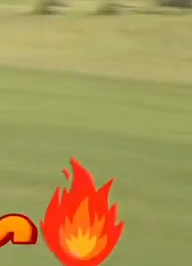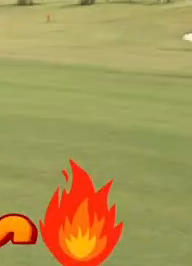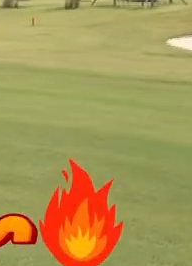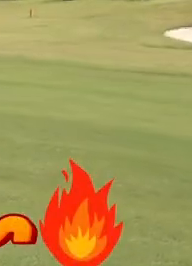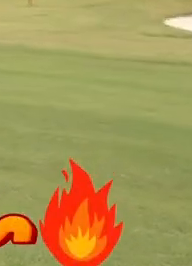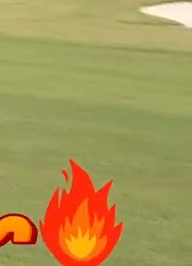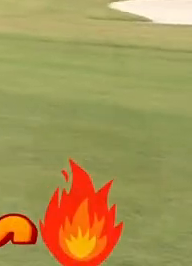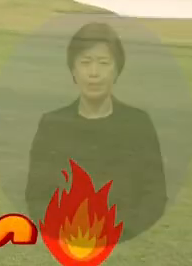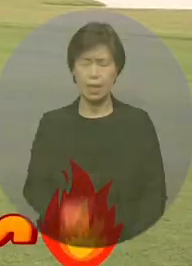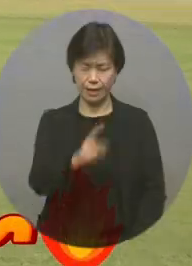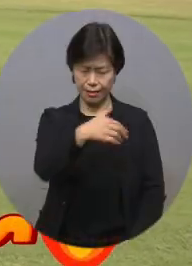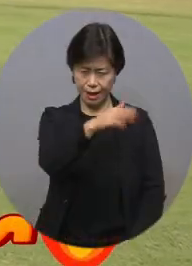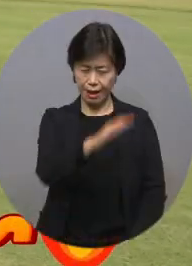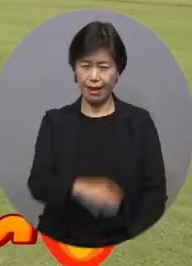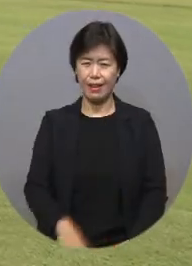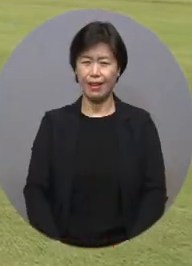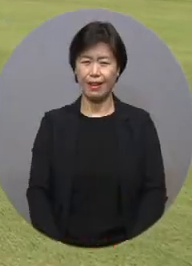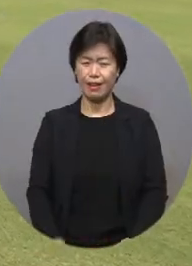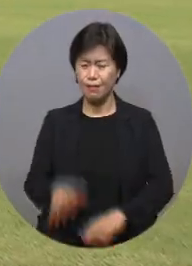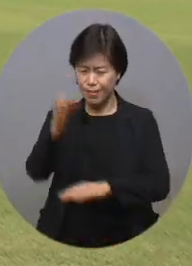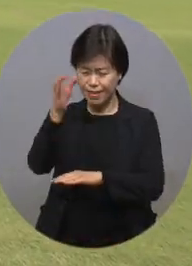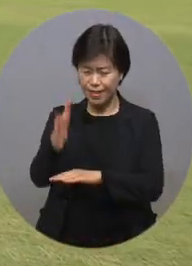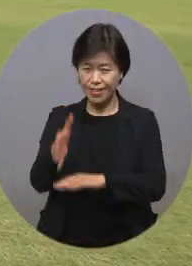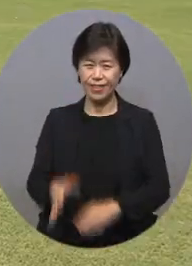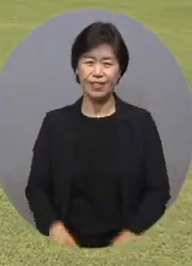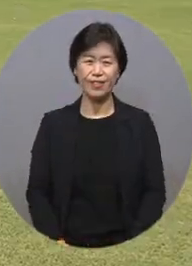455 저리 가세요. 미안합니다.